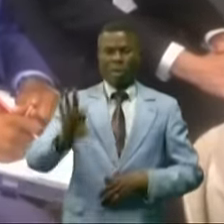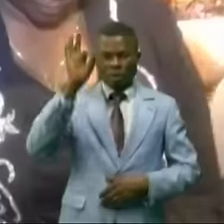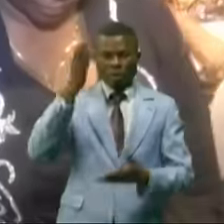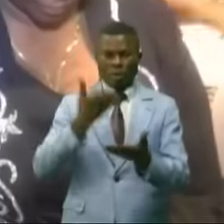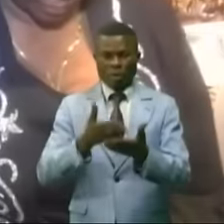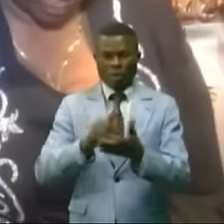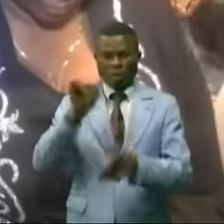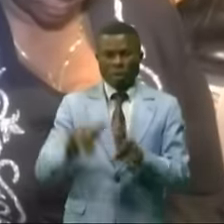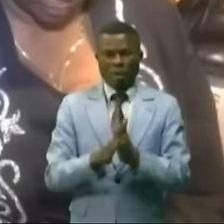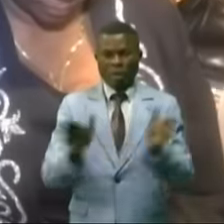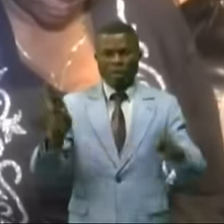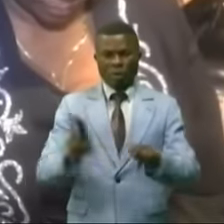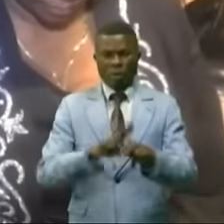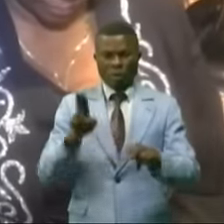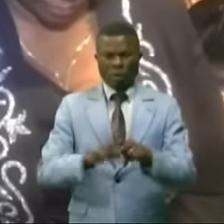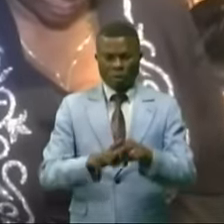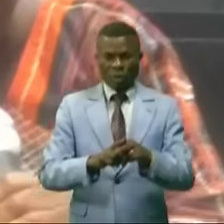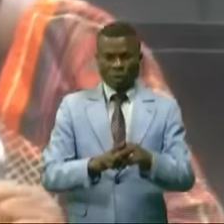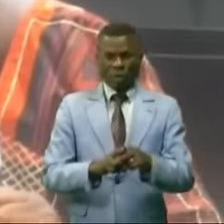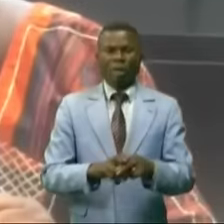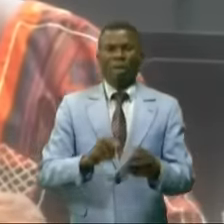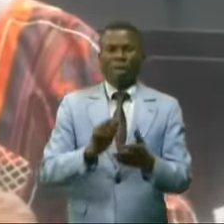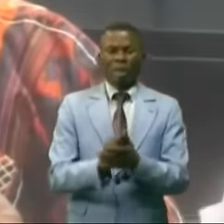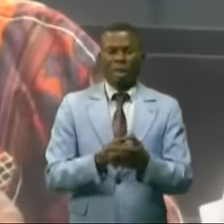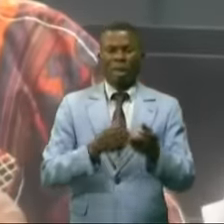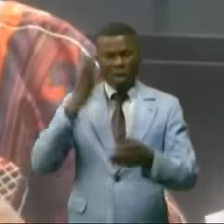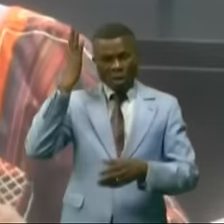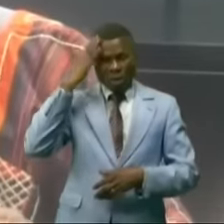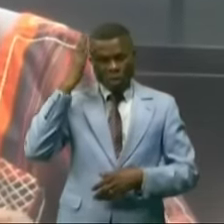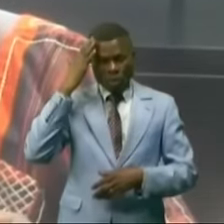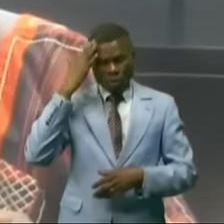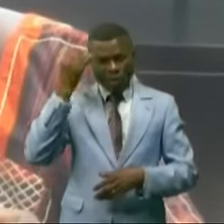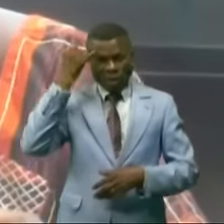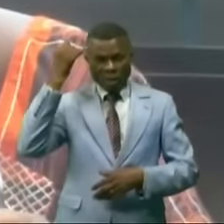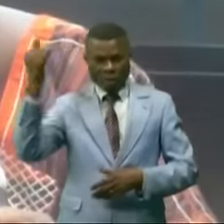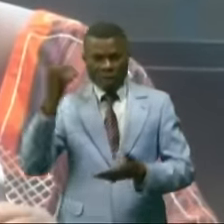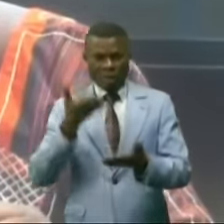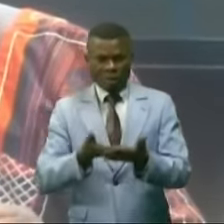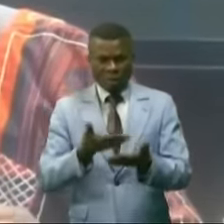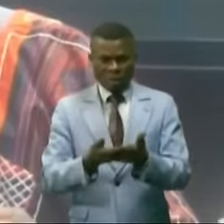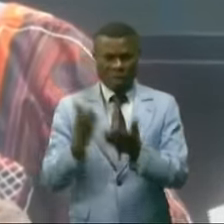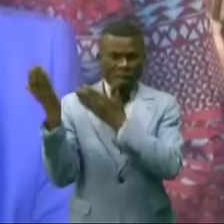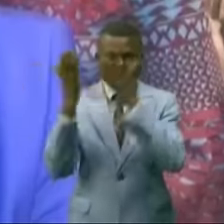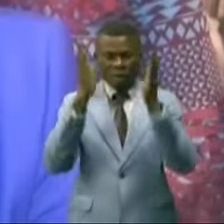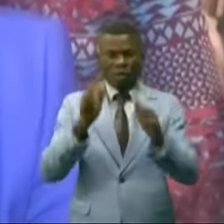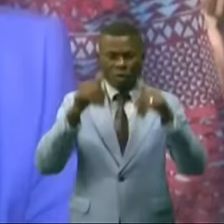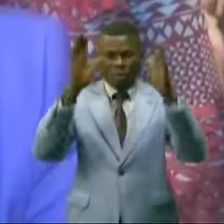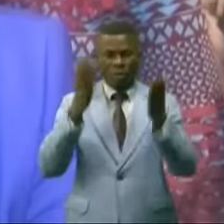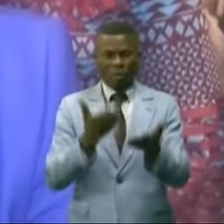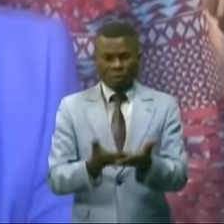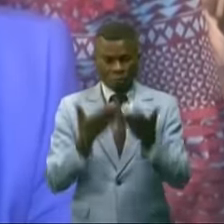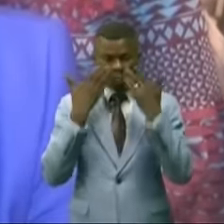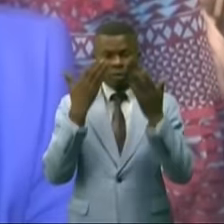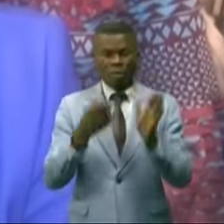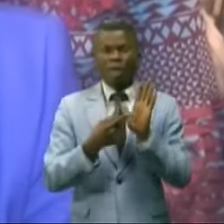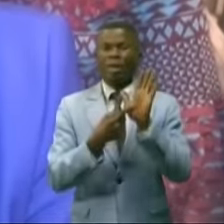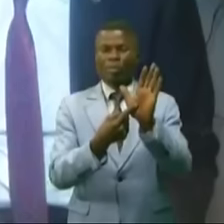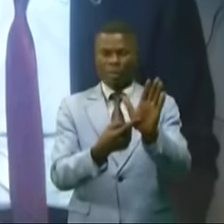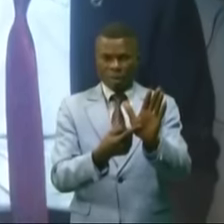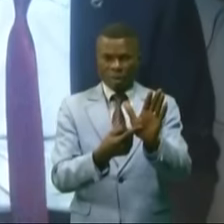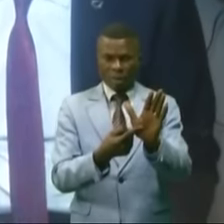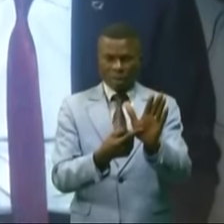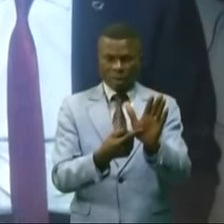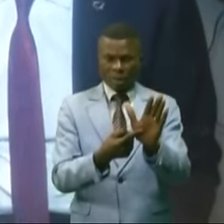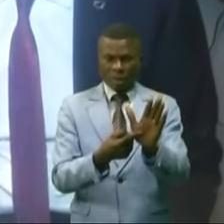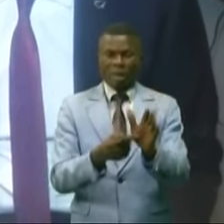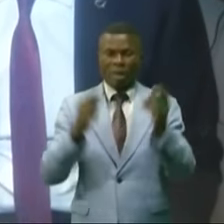le secrétariat exécutif de la ZLECAF pour expérimenter l'initiative du commerce guidé. Voilà qui justifie la